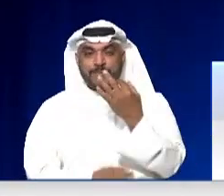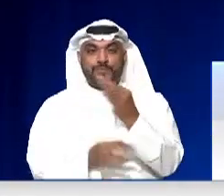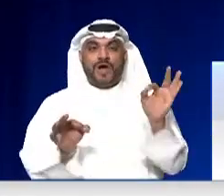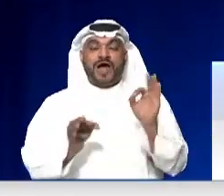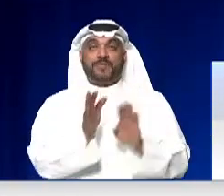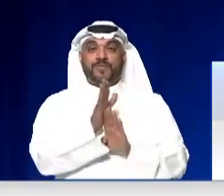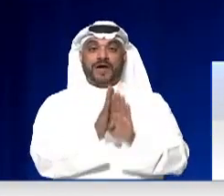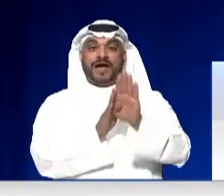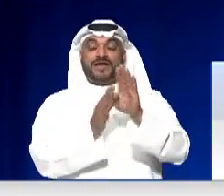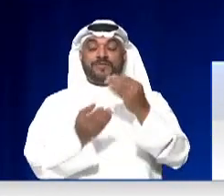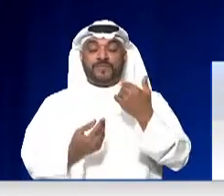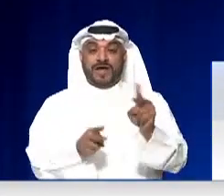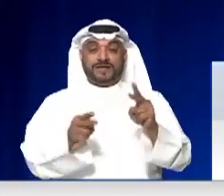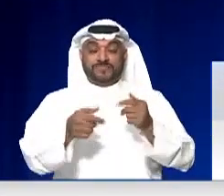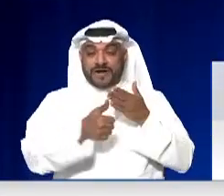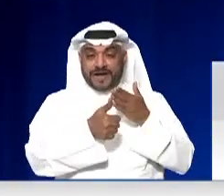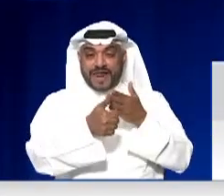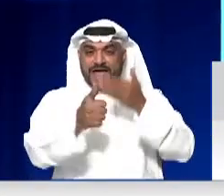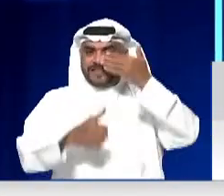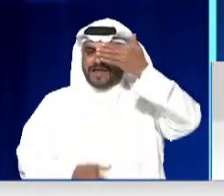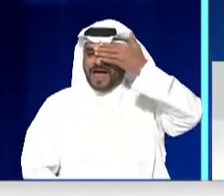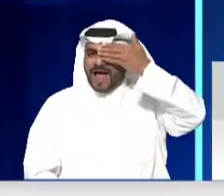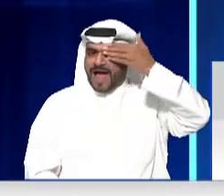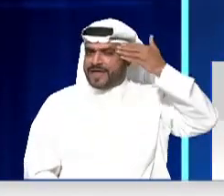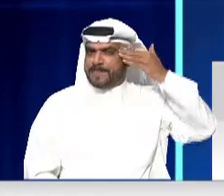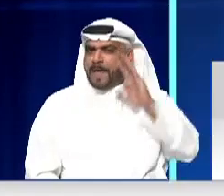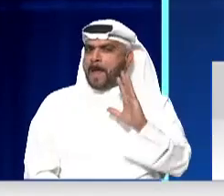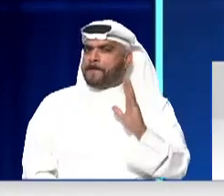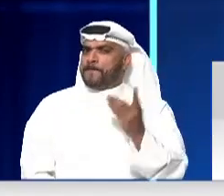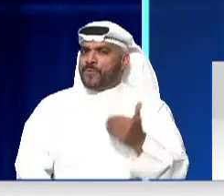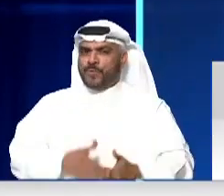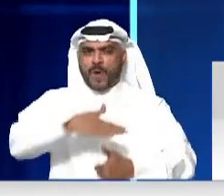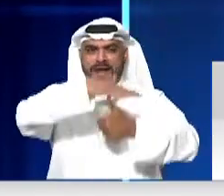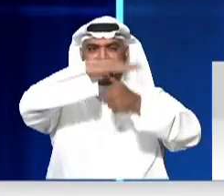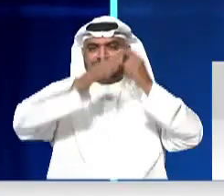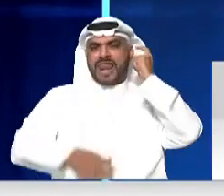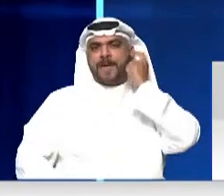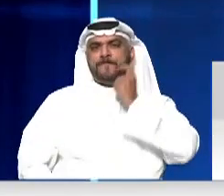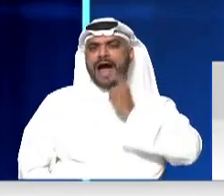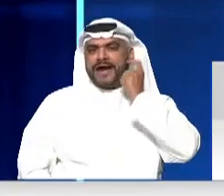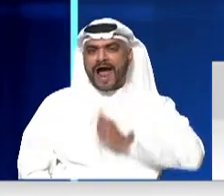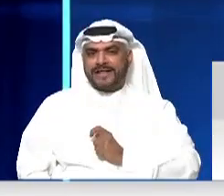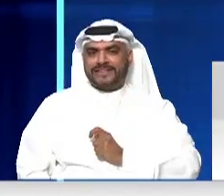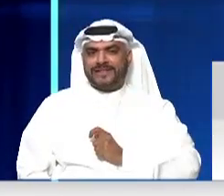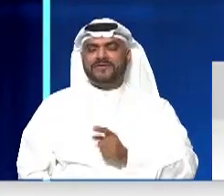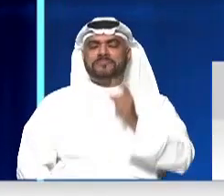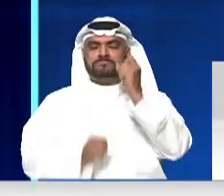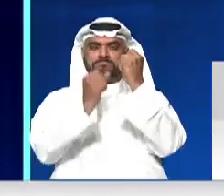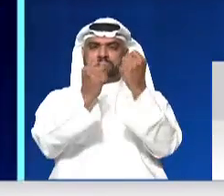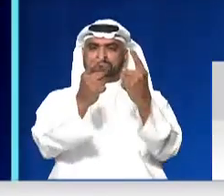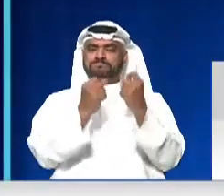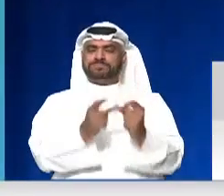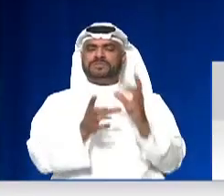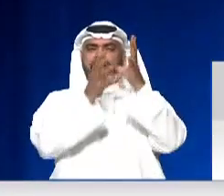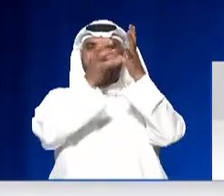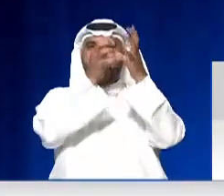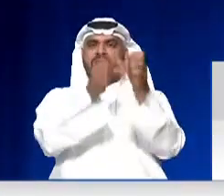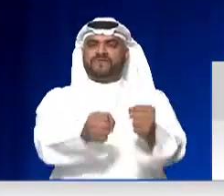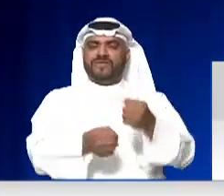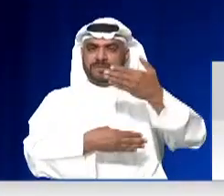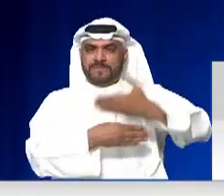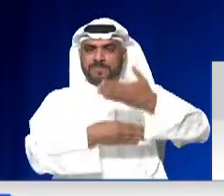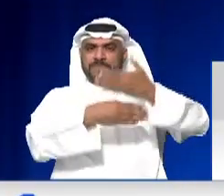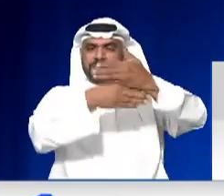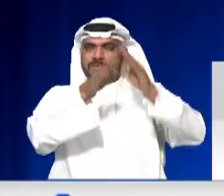تقدم وازدهار في ظل القيادة الحكيمة لأخيه حضرة صاحب السمو الشيخ محمد بن زايد آل نهيان رئيس